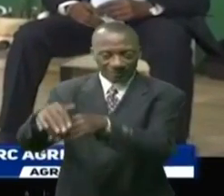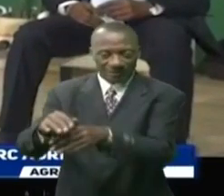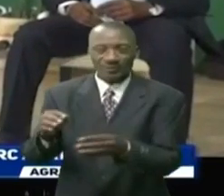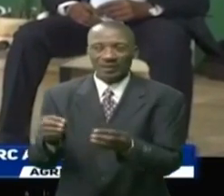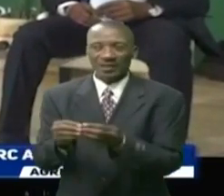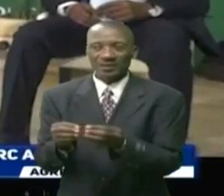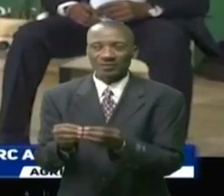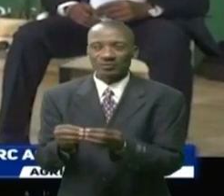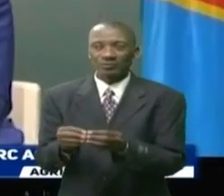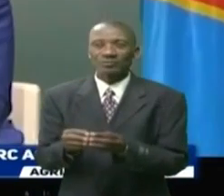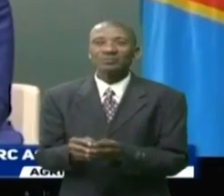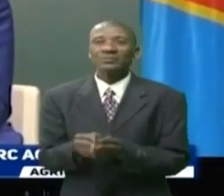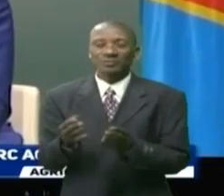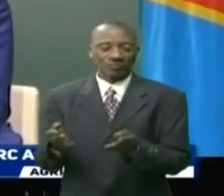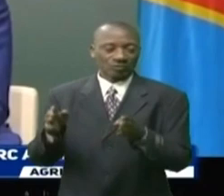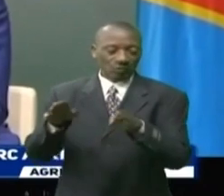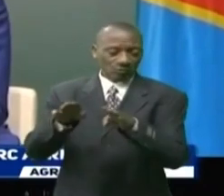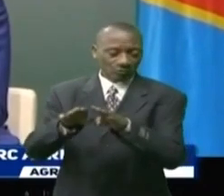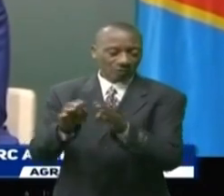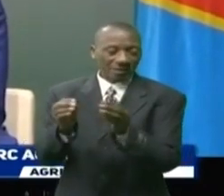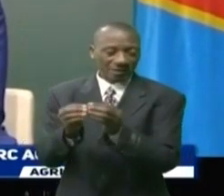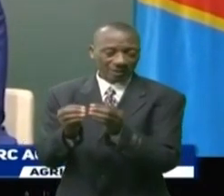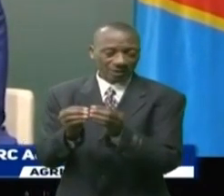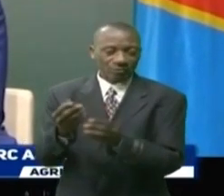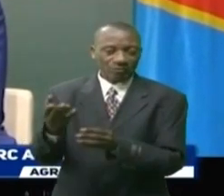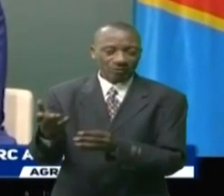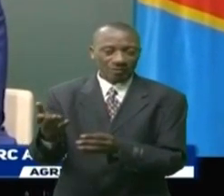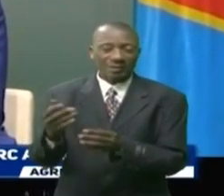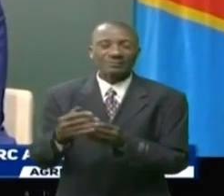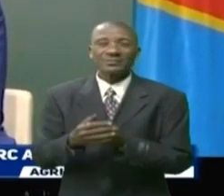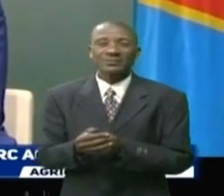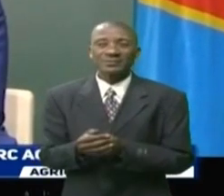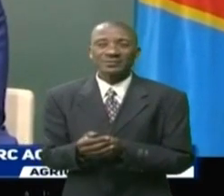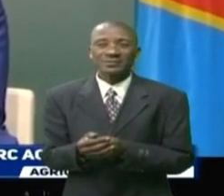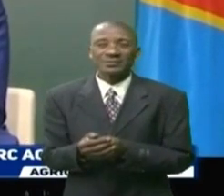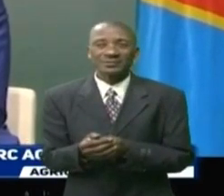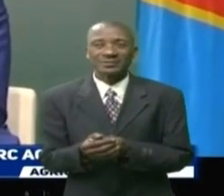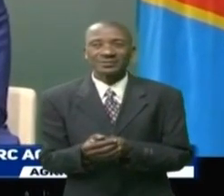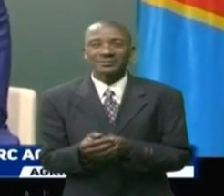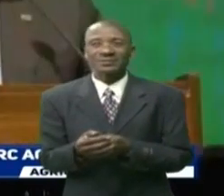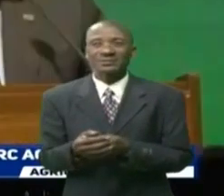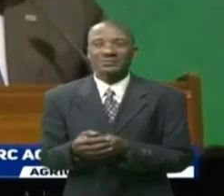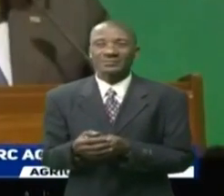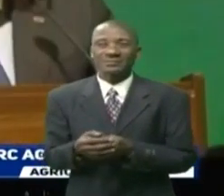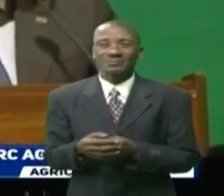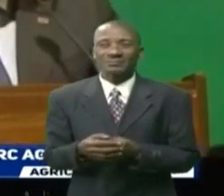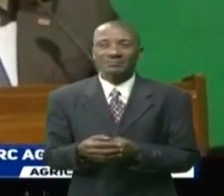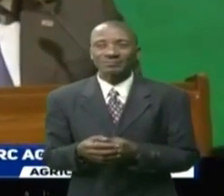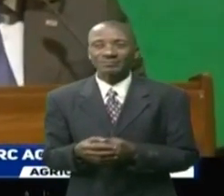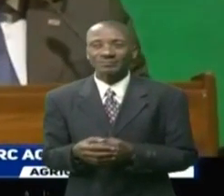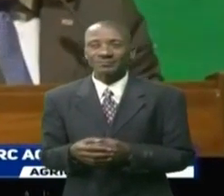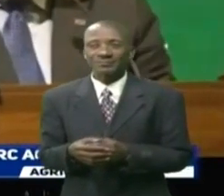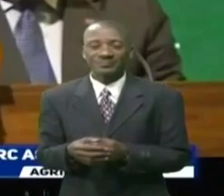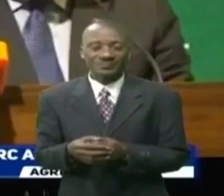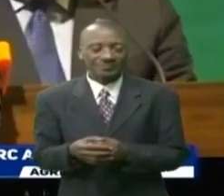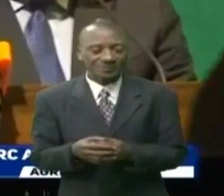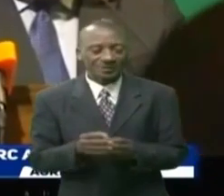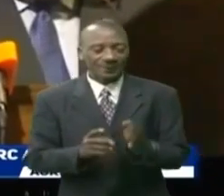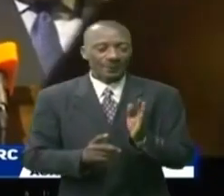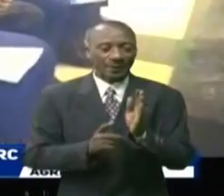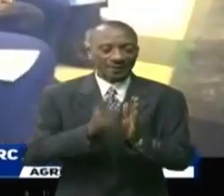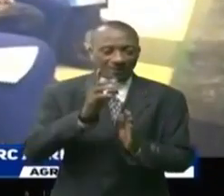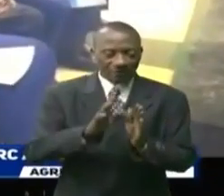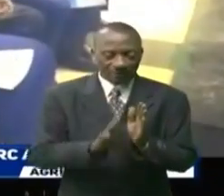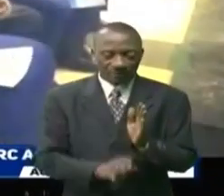à l'ouverture de ses travaux ayant comme thème la revanche du sol sur le sous-sol. Le développement d'une agriculture